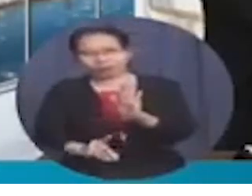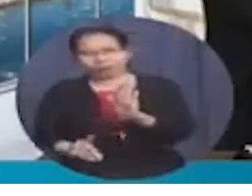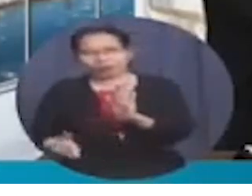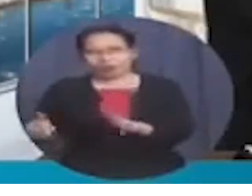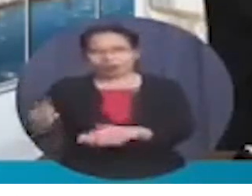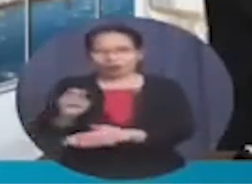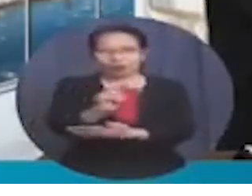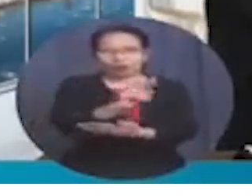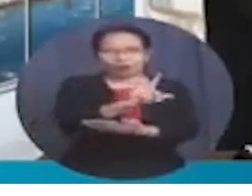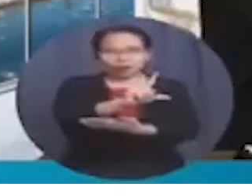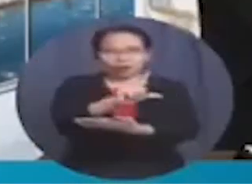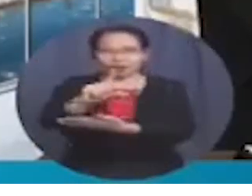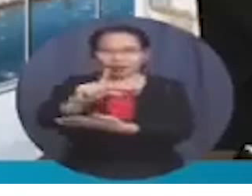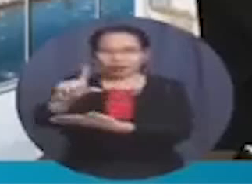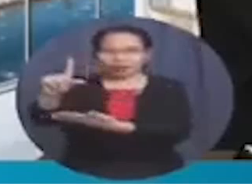deep,